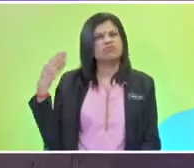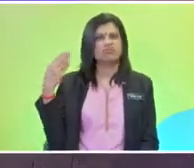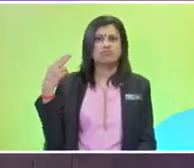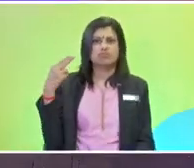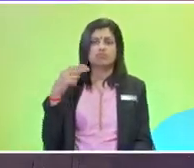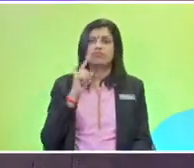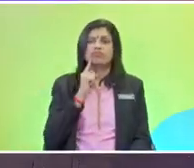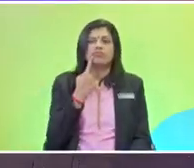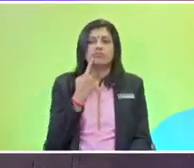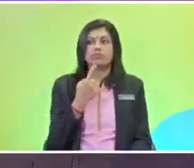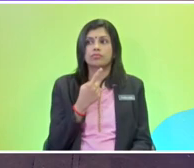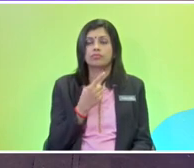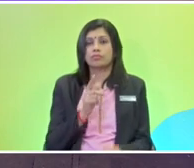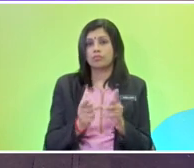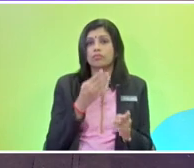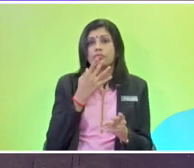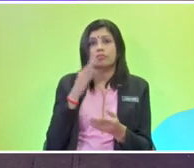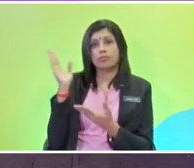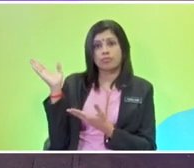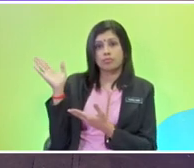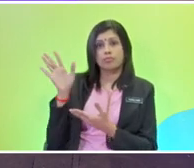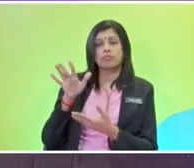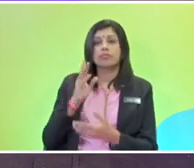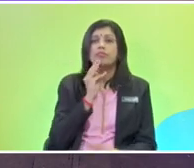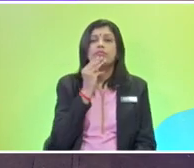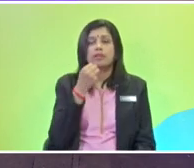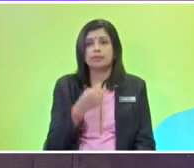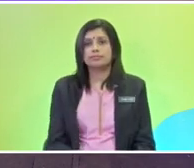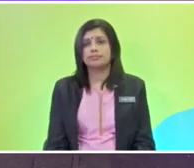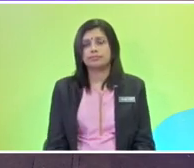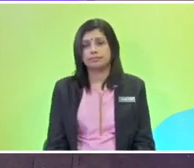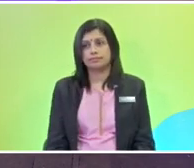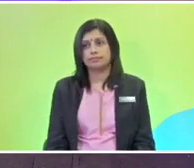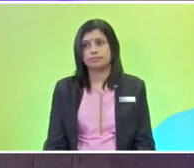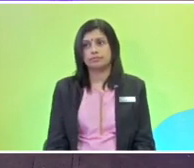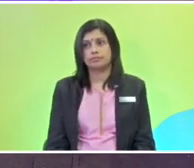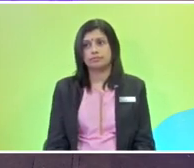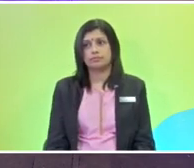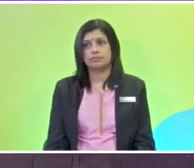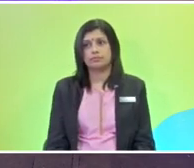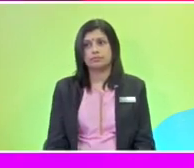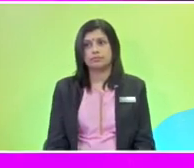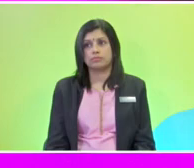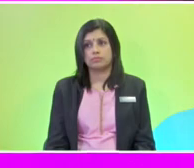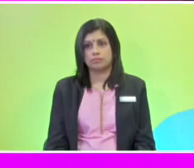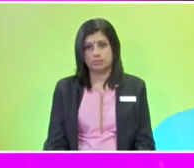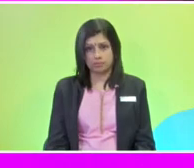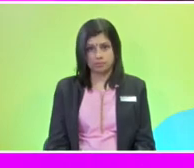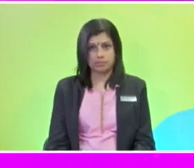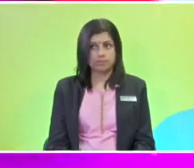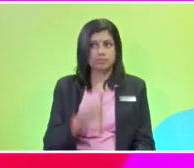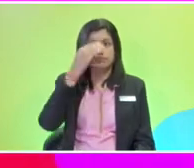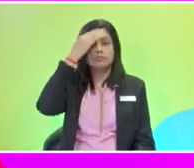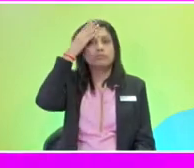yang ni cikgu, rasa dia? Ini rasa manis. Cuba dia rasa. Saya nak rasa dah, cikgu. Okey. Wah, sedapnya dia